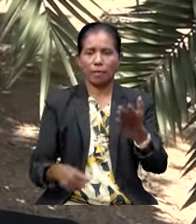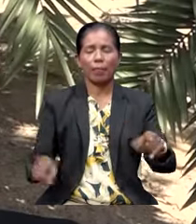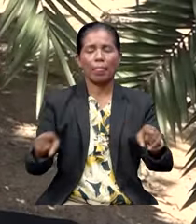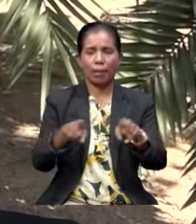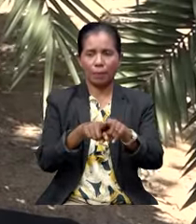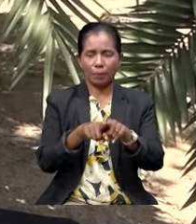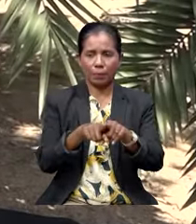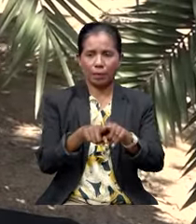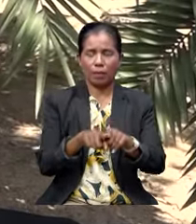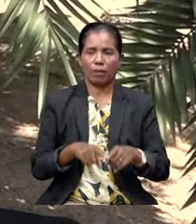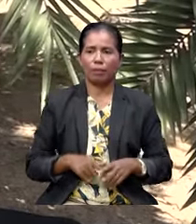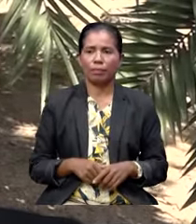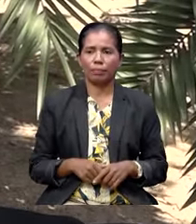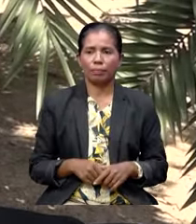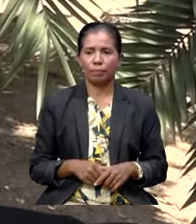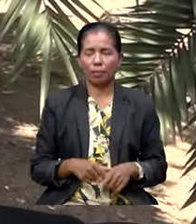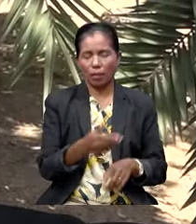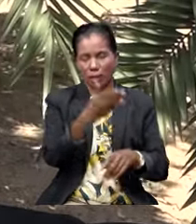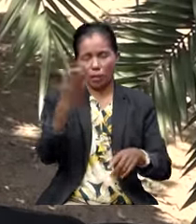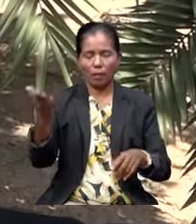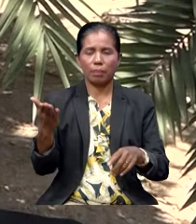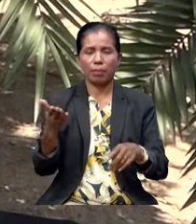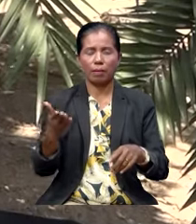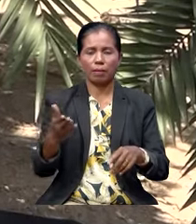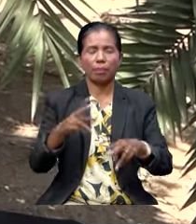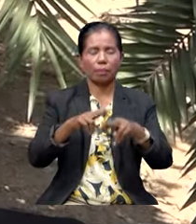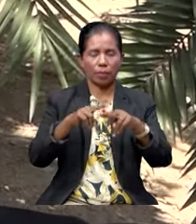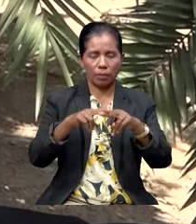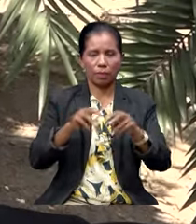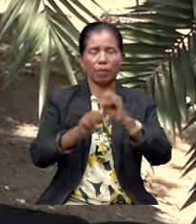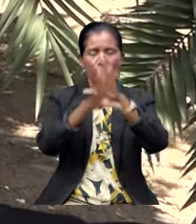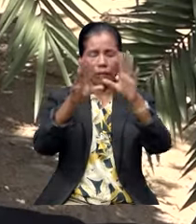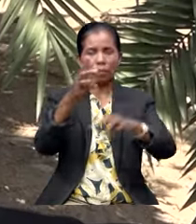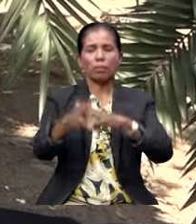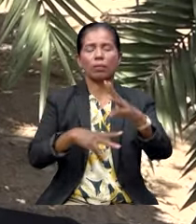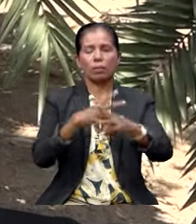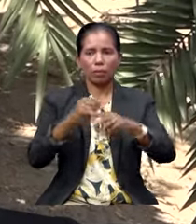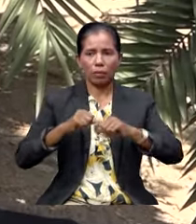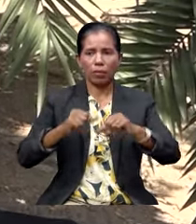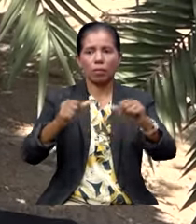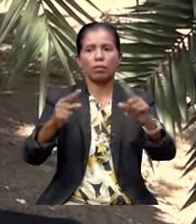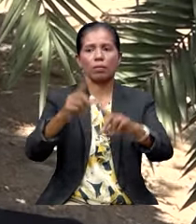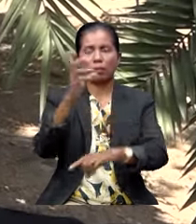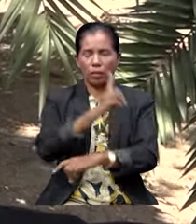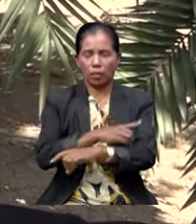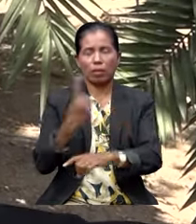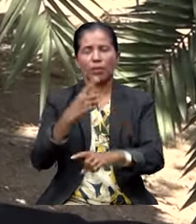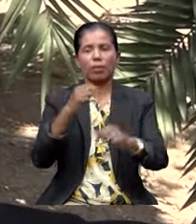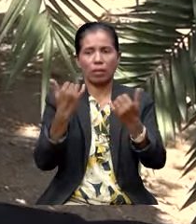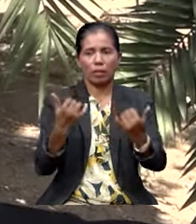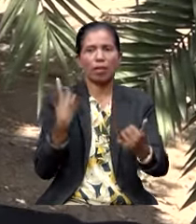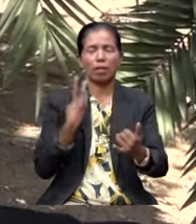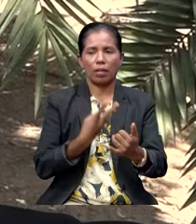sanggulu. Kimi mak masing nona romang munduniang. Ida ne kontinua sam kata, ohin laos ida ne red, mai be